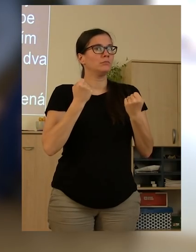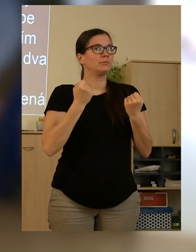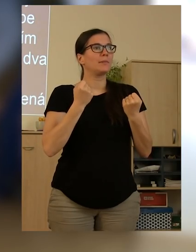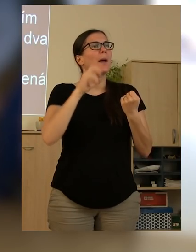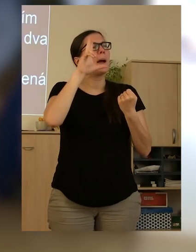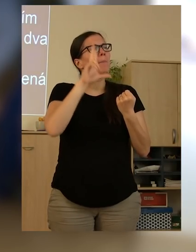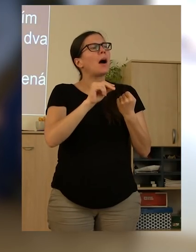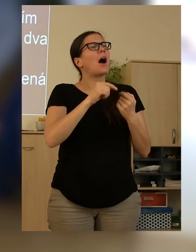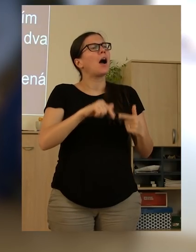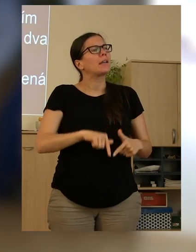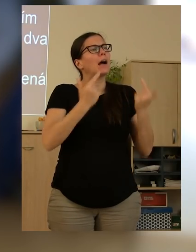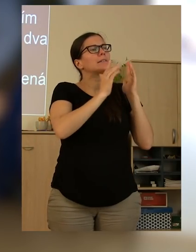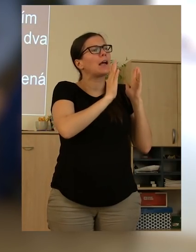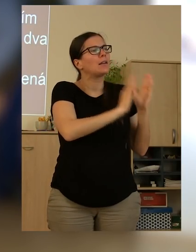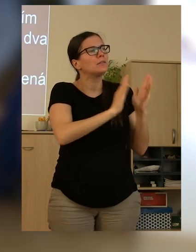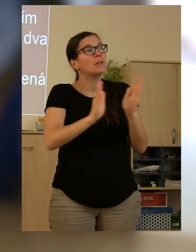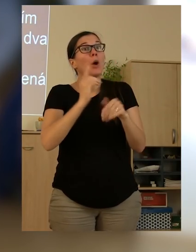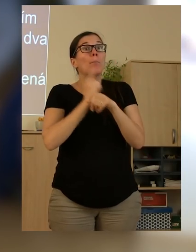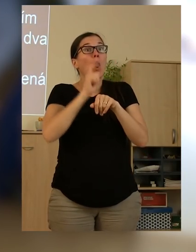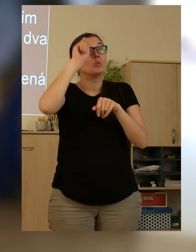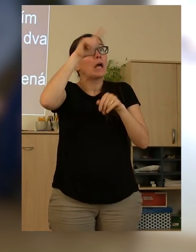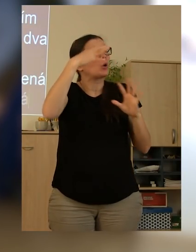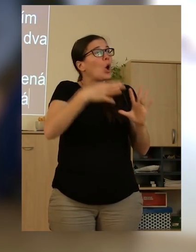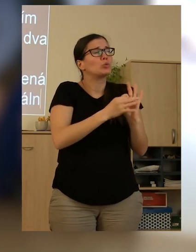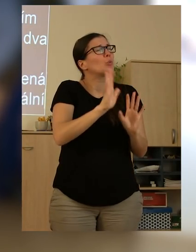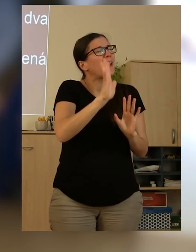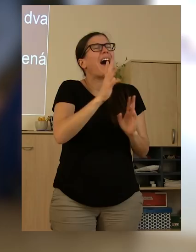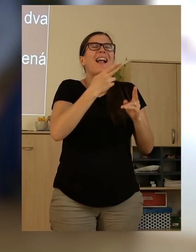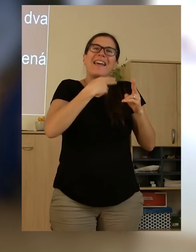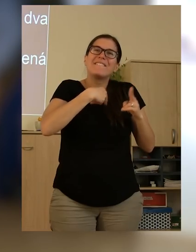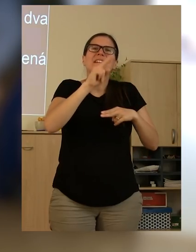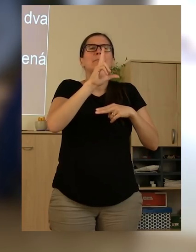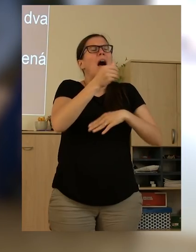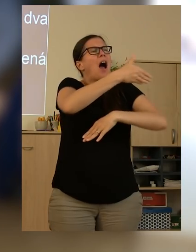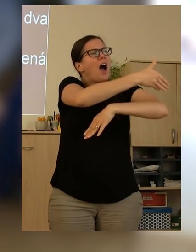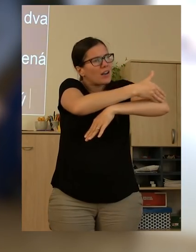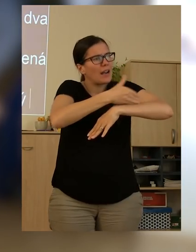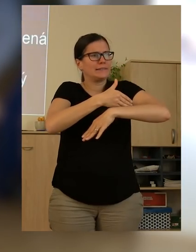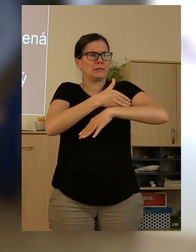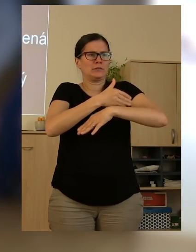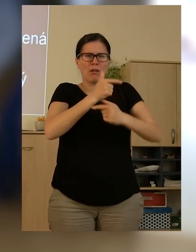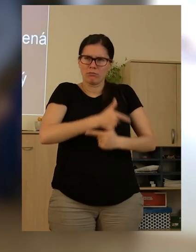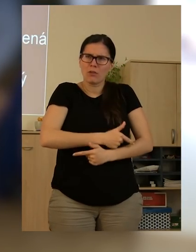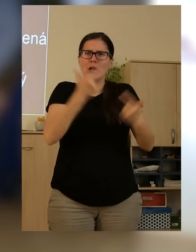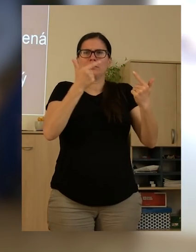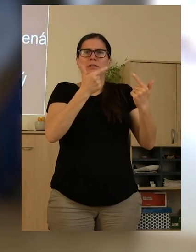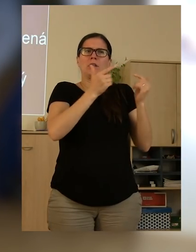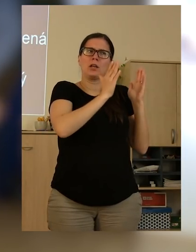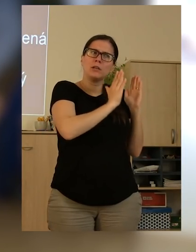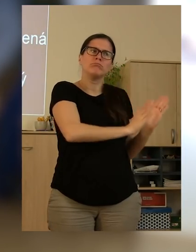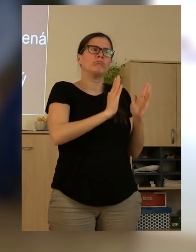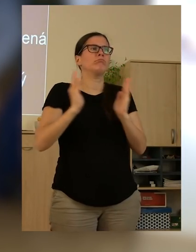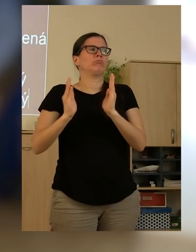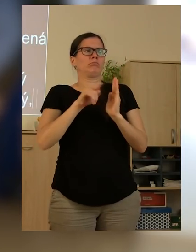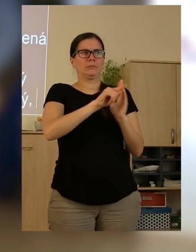neříkám, že je jenom racionální, ale vlastně má určitý druh hranic, je nějak ohraničený, je nějak vymezený, jo, je